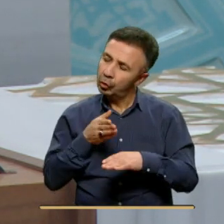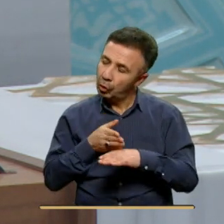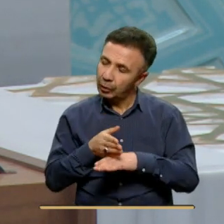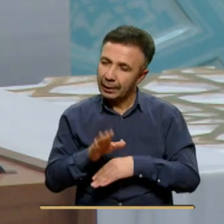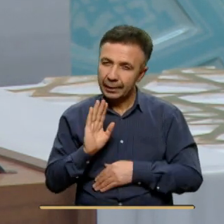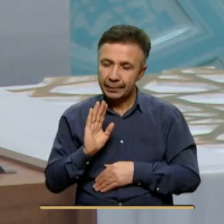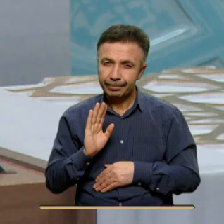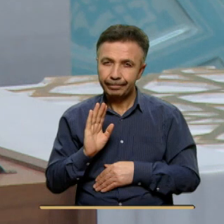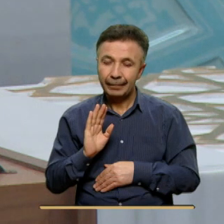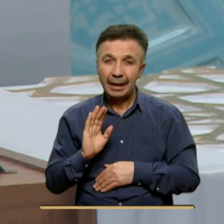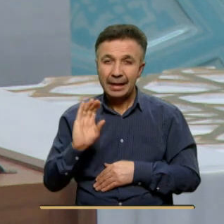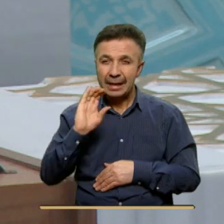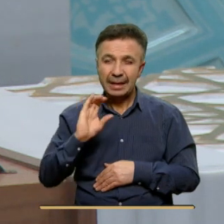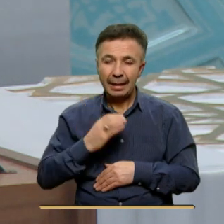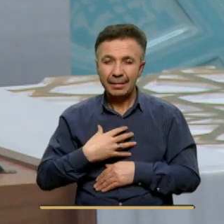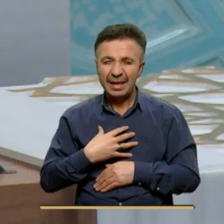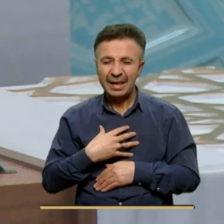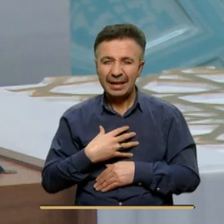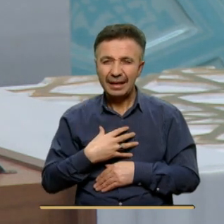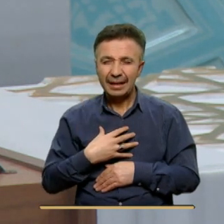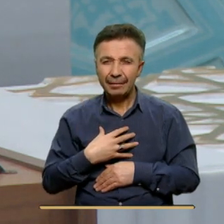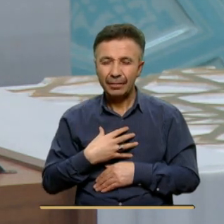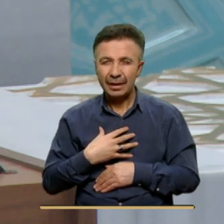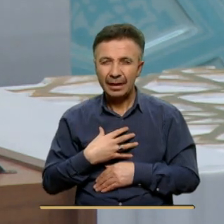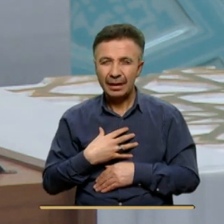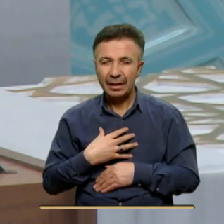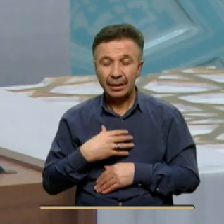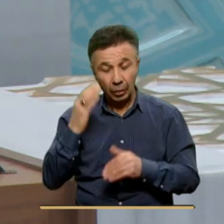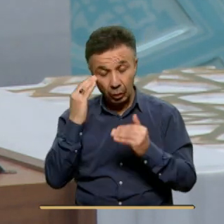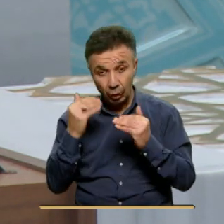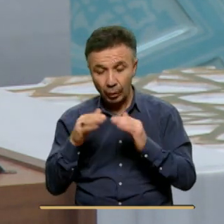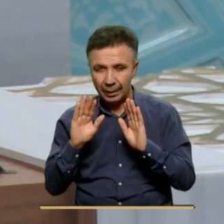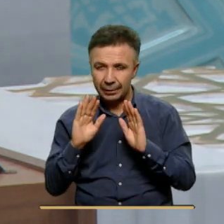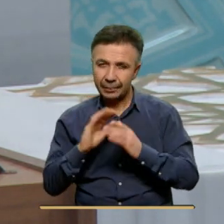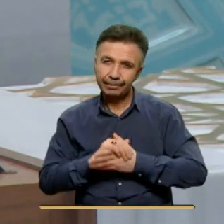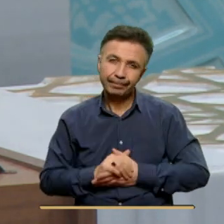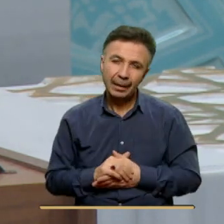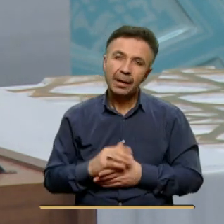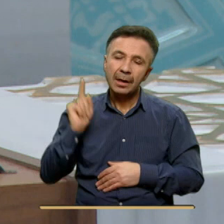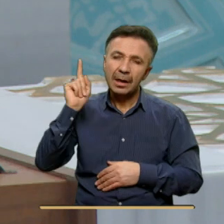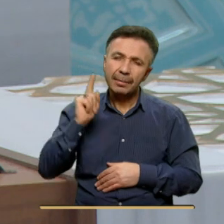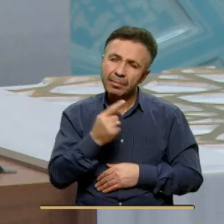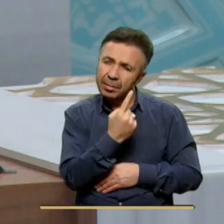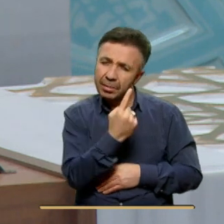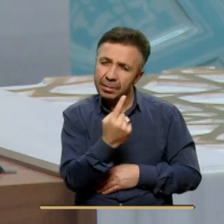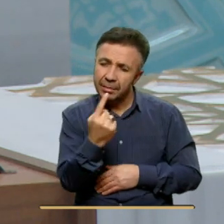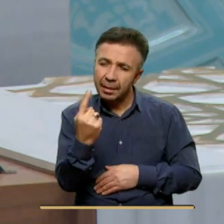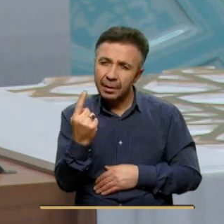değildir. Dinimizin de tavsiyesi bu değildir kıymetli kardeşlerim. Rabbimiz her